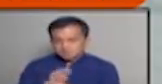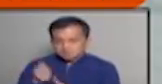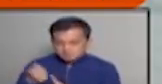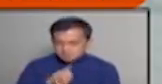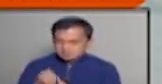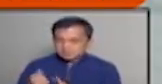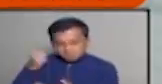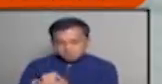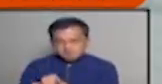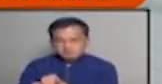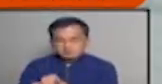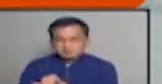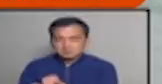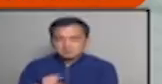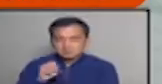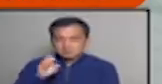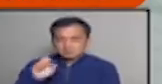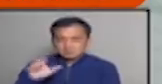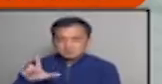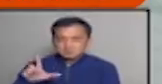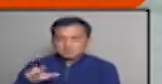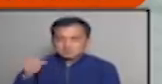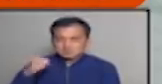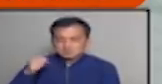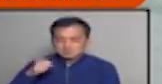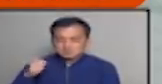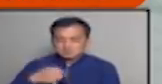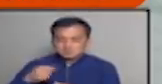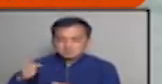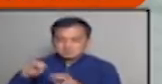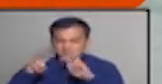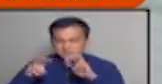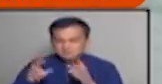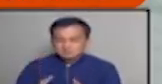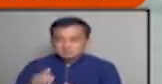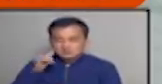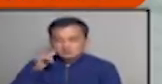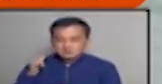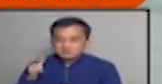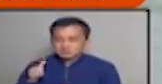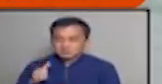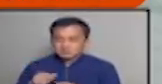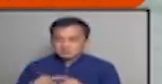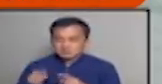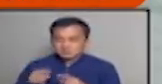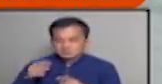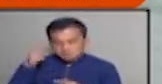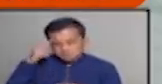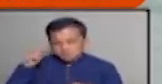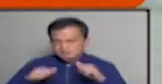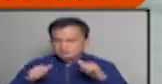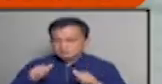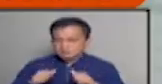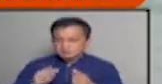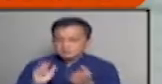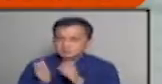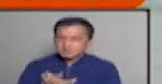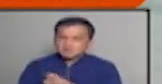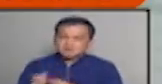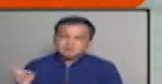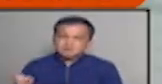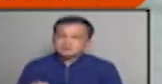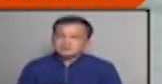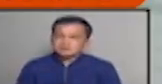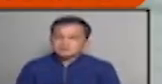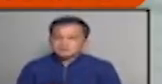tulad po ng dry seal? Opo, kinuha na po natin ng investigator natin kahapon. Kaya lang may pagdududa nga po tayo kung pinalitan nila.